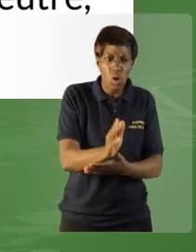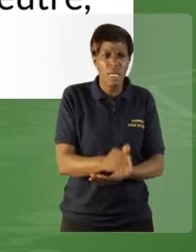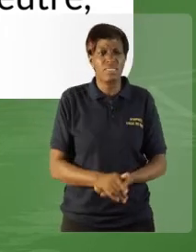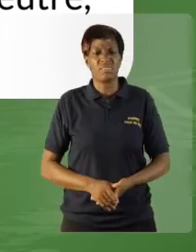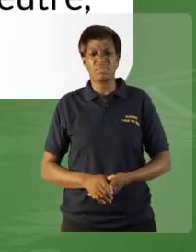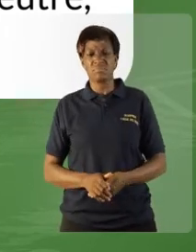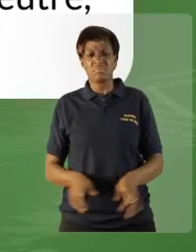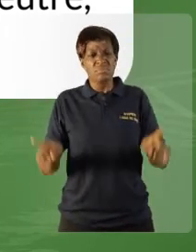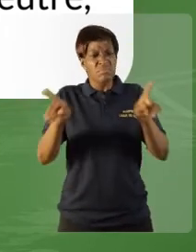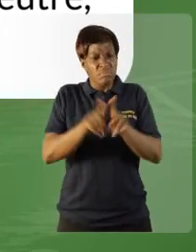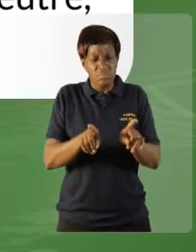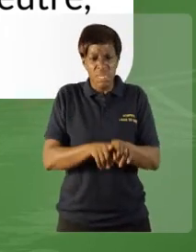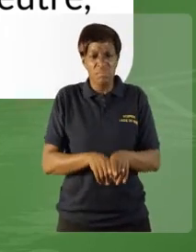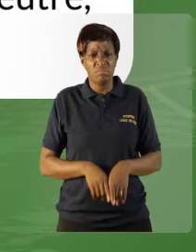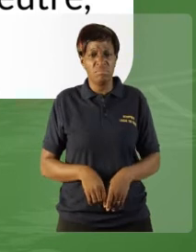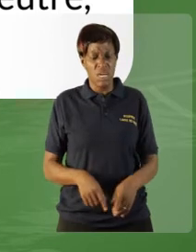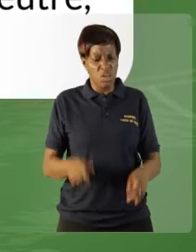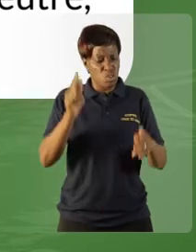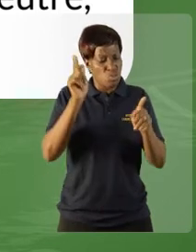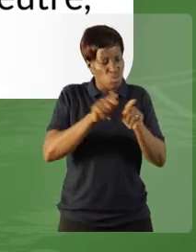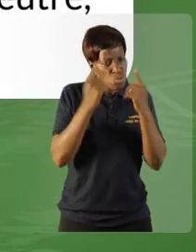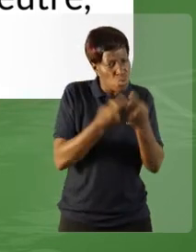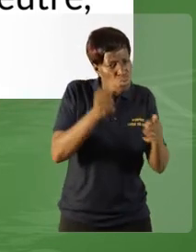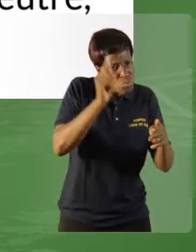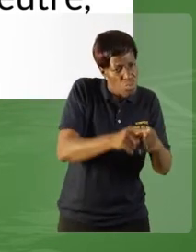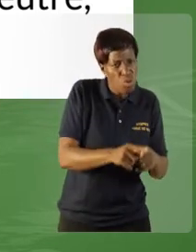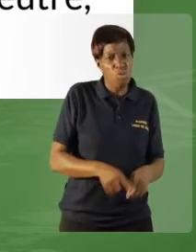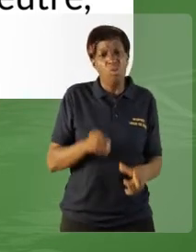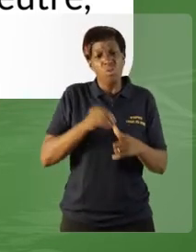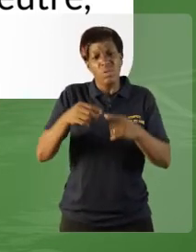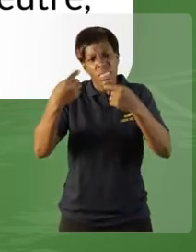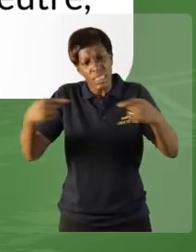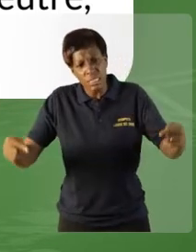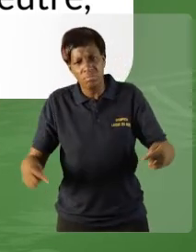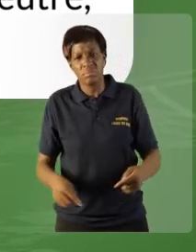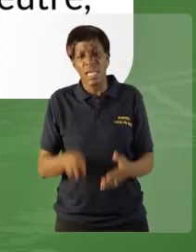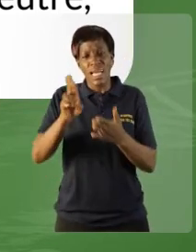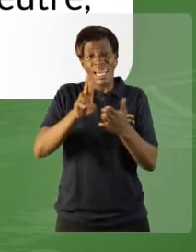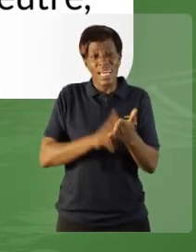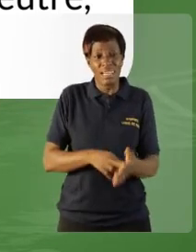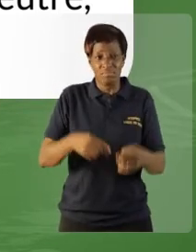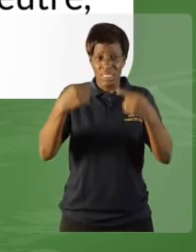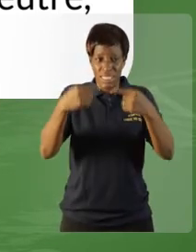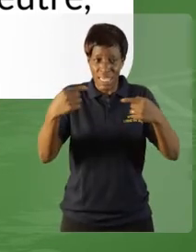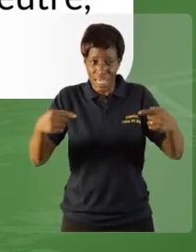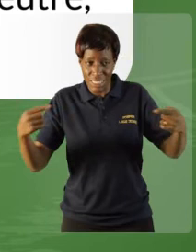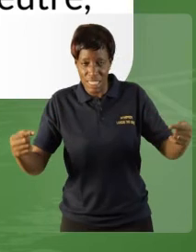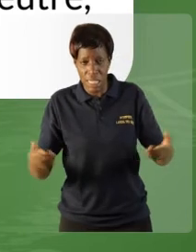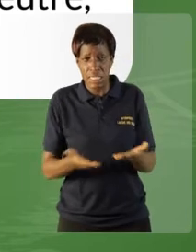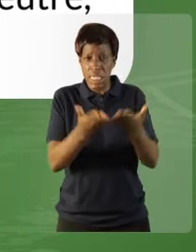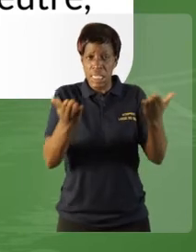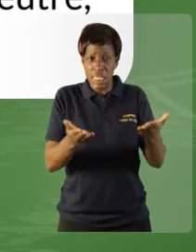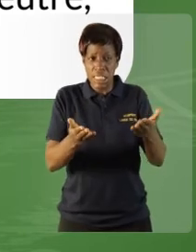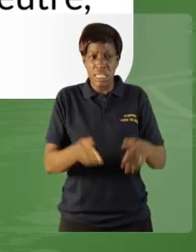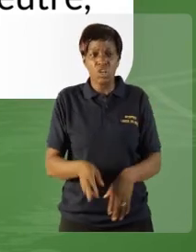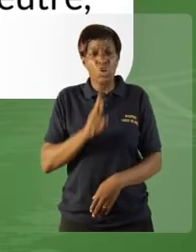de vue lexical que syntaxique. Les règles de la syntaxe, c'est-à-dire ici tout simplement